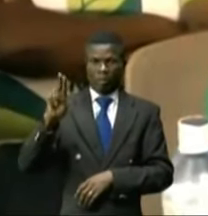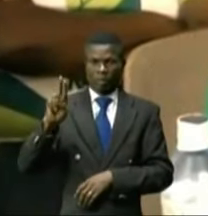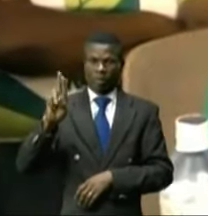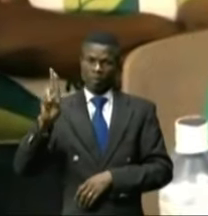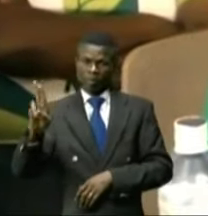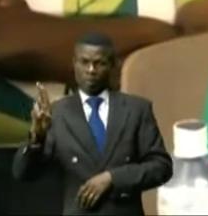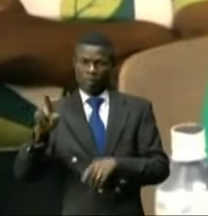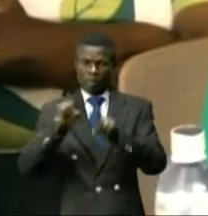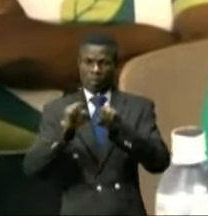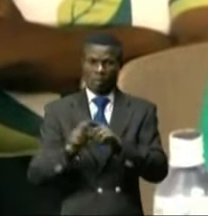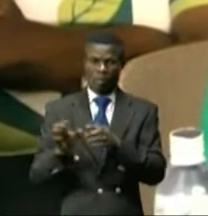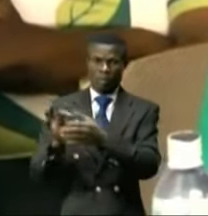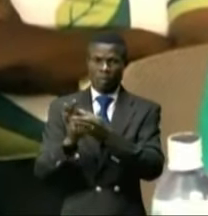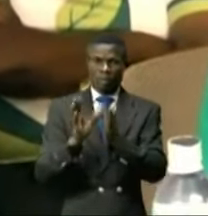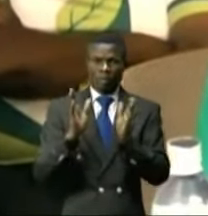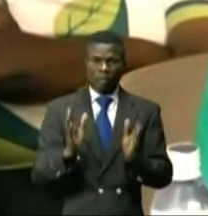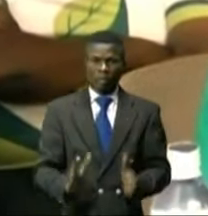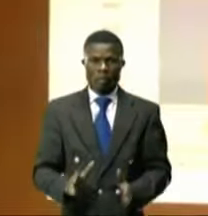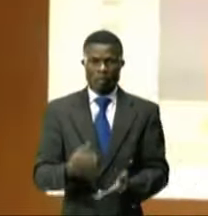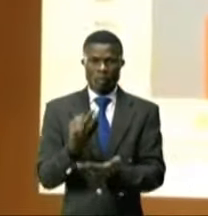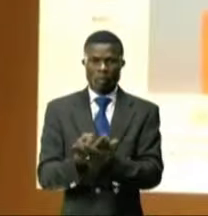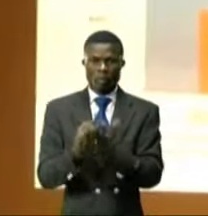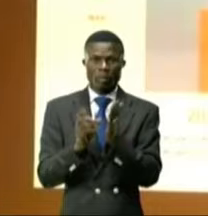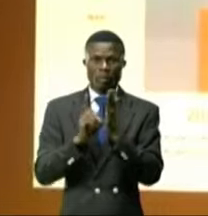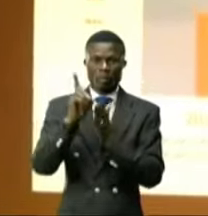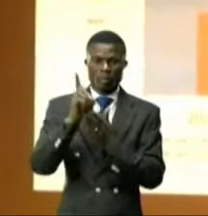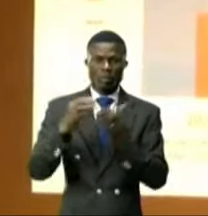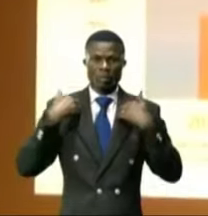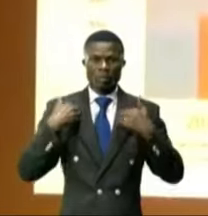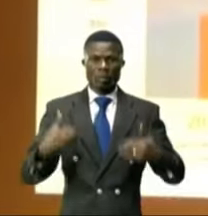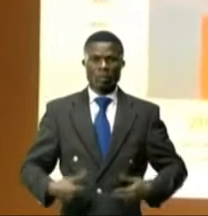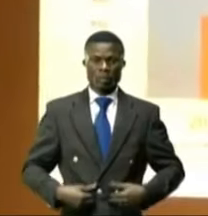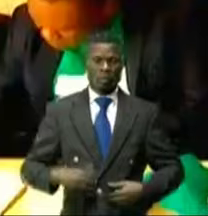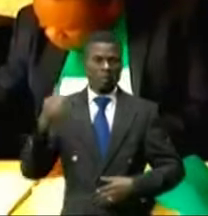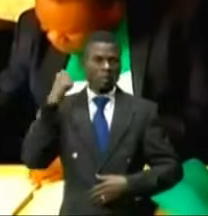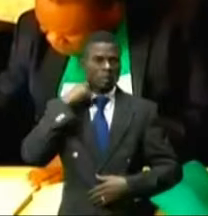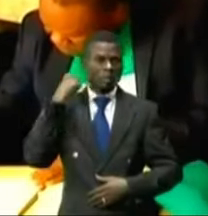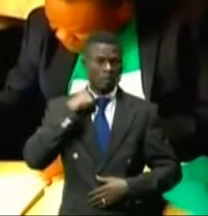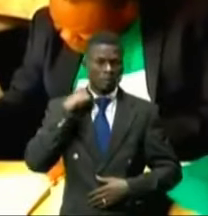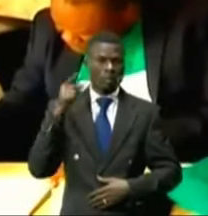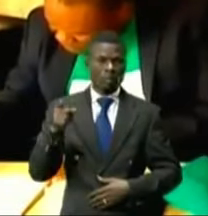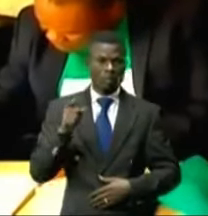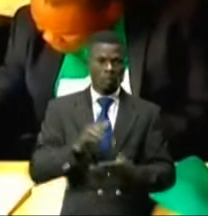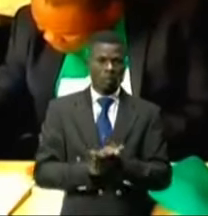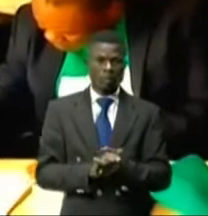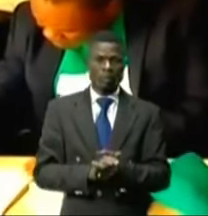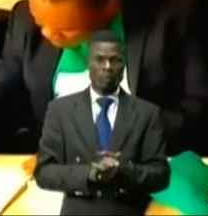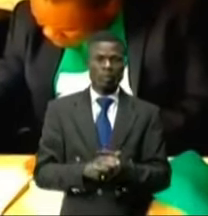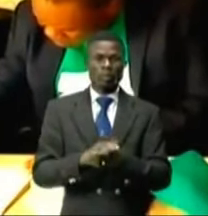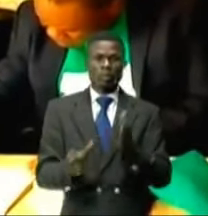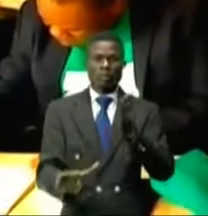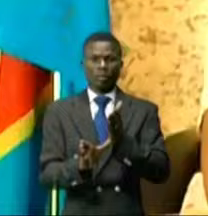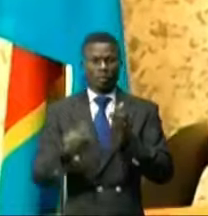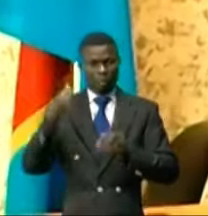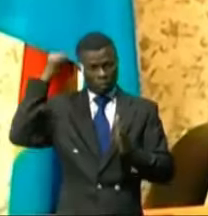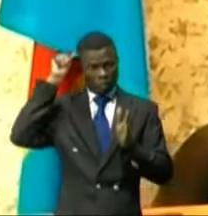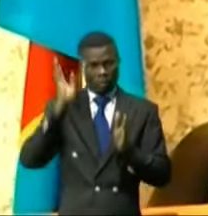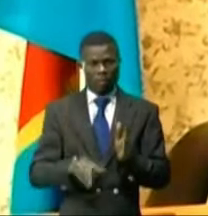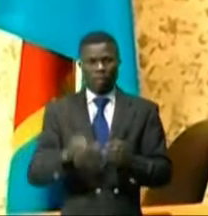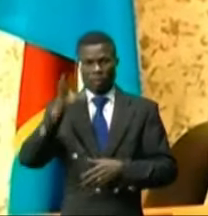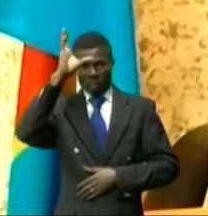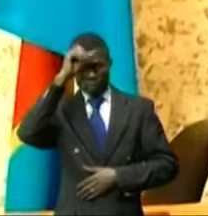Tamba, et les coordonnateurs de Fonds Développement Santé, le docteur héritier Botabochala, les vice-gouverneurs du